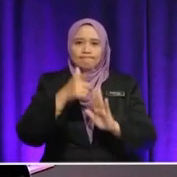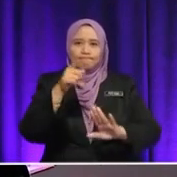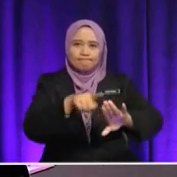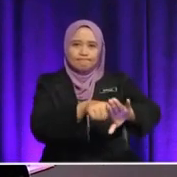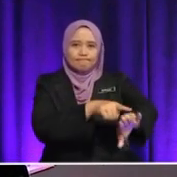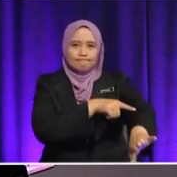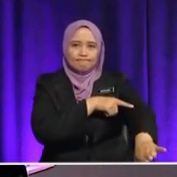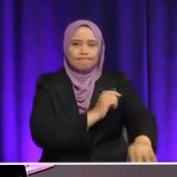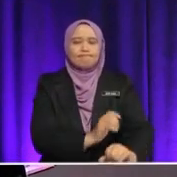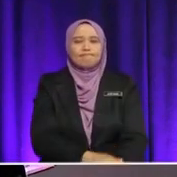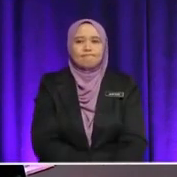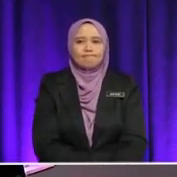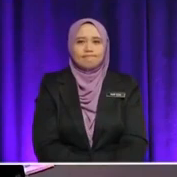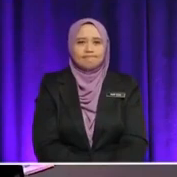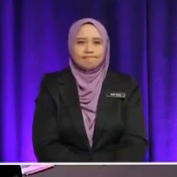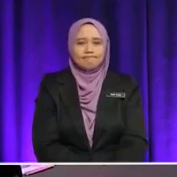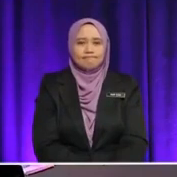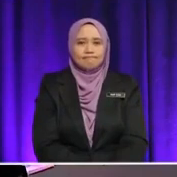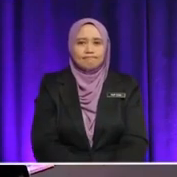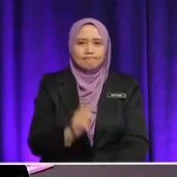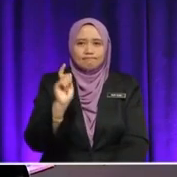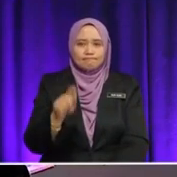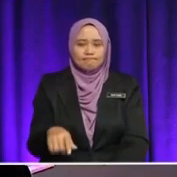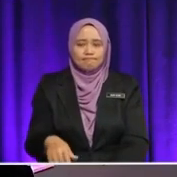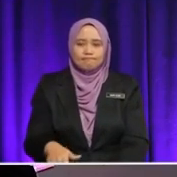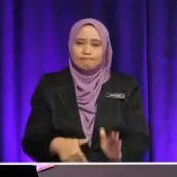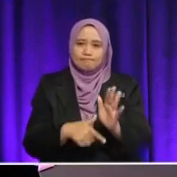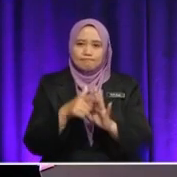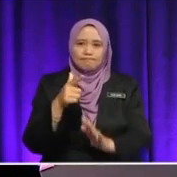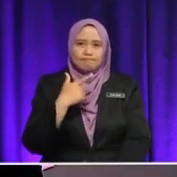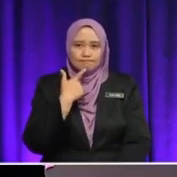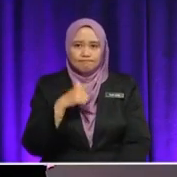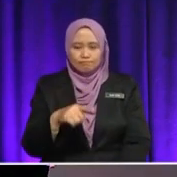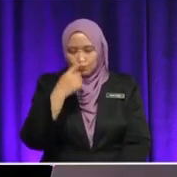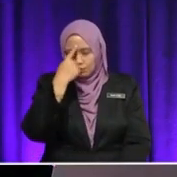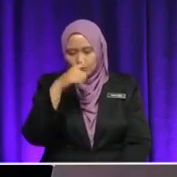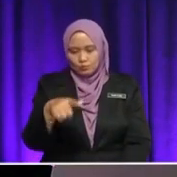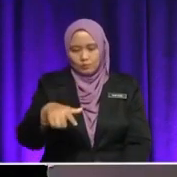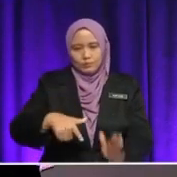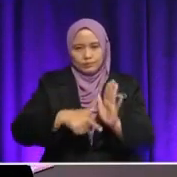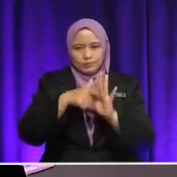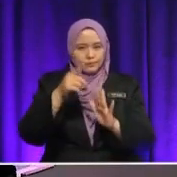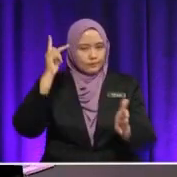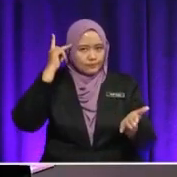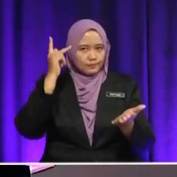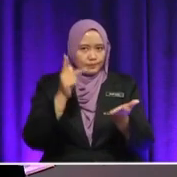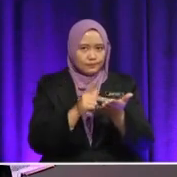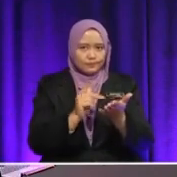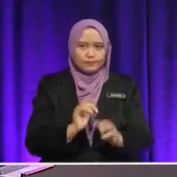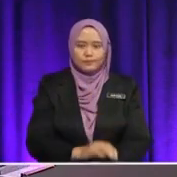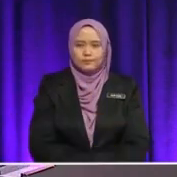sedang untuk menjadi calon kuat juga ada lebih lama supaya lebih mengenali dari dan yang terakhir ada tambahan untuk jadi calon